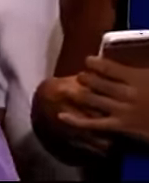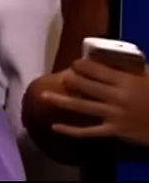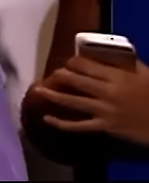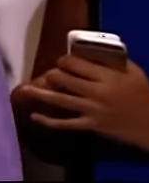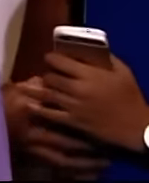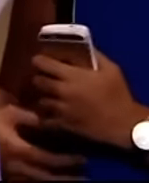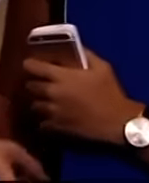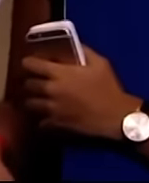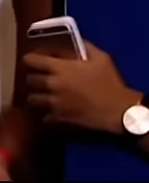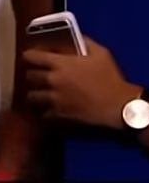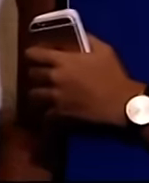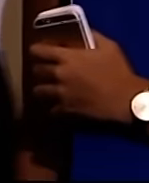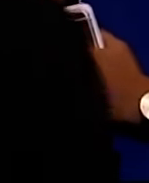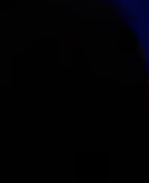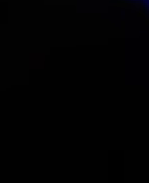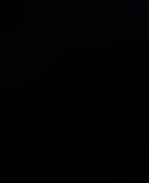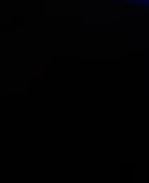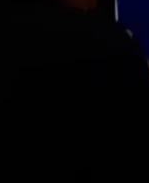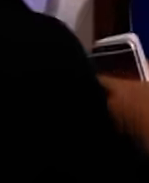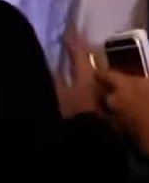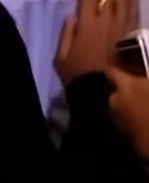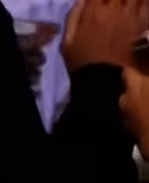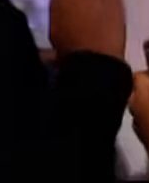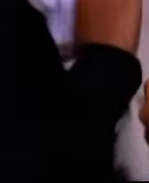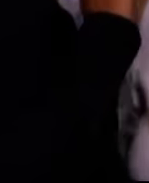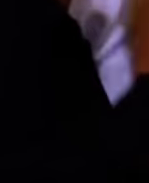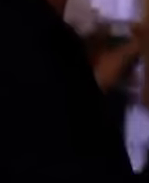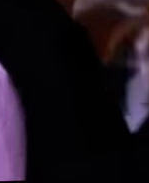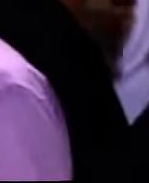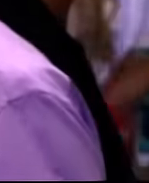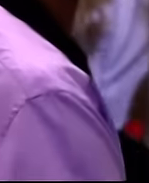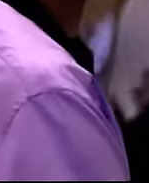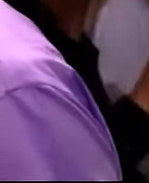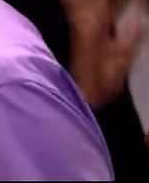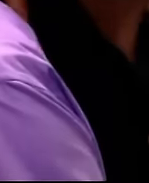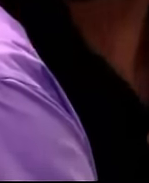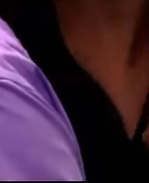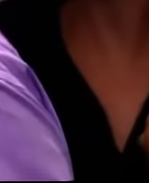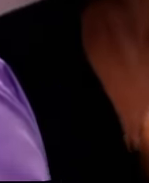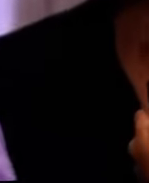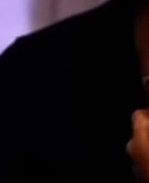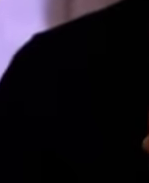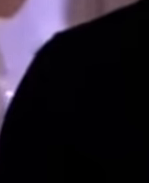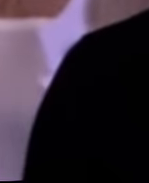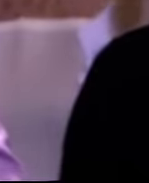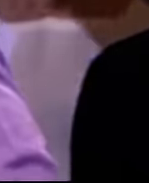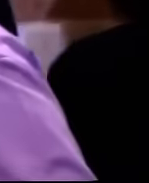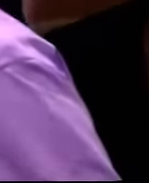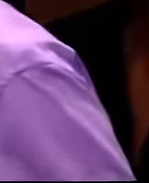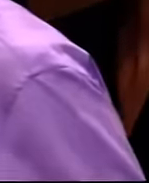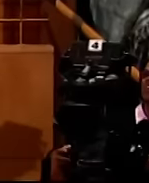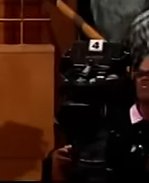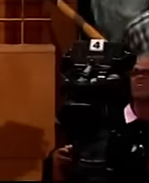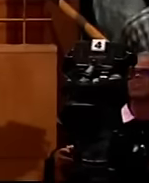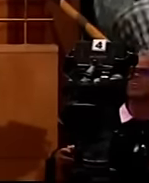de suiteantme Sass la personne qui préside toujours la S c'est toujours le président de la très bien